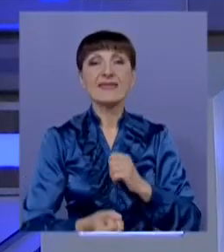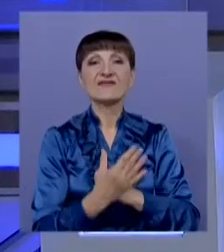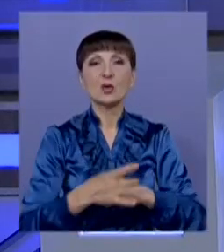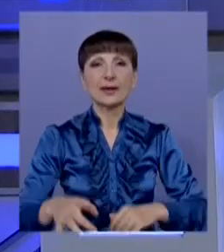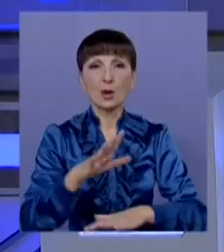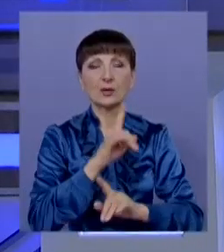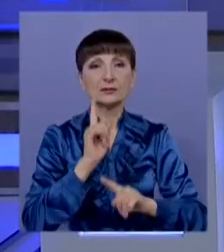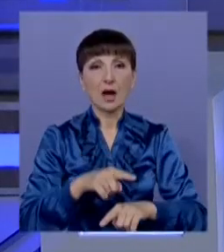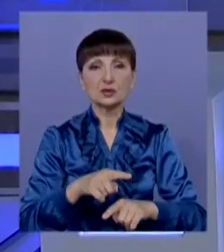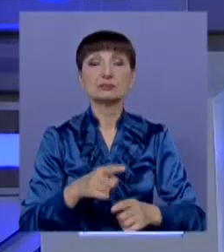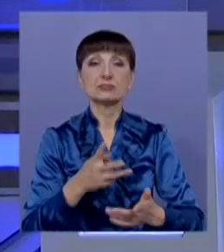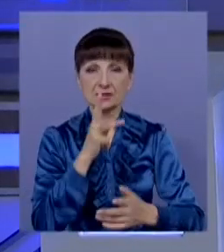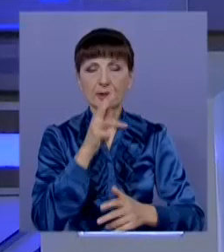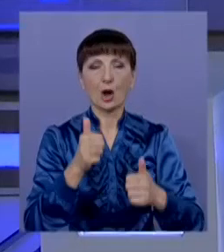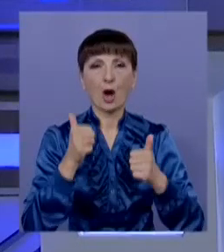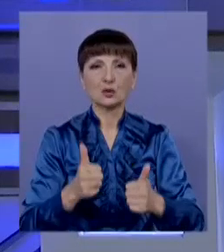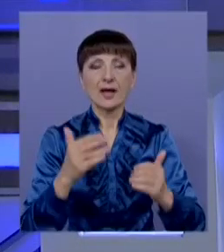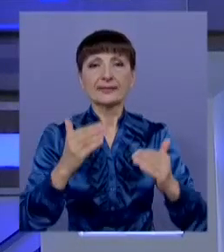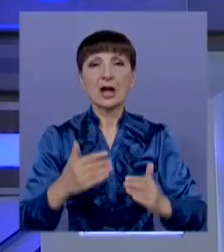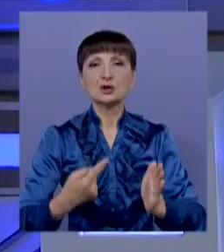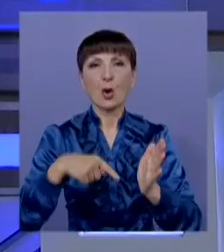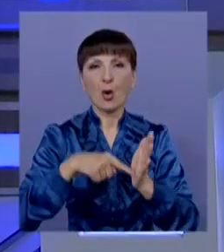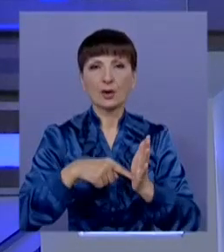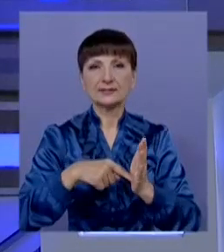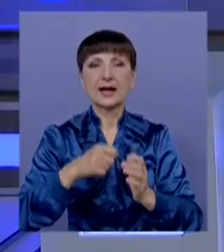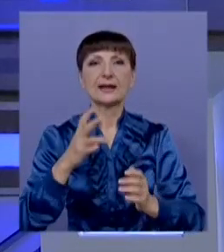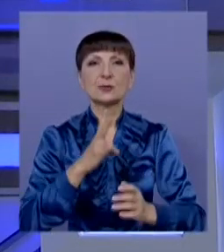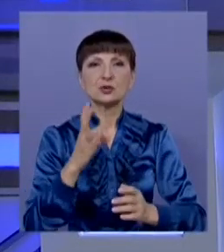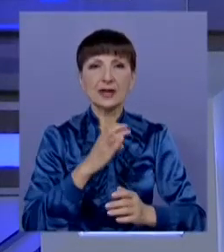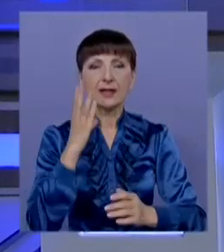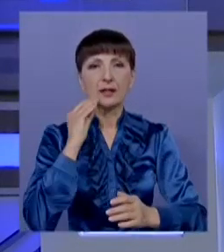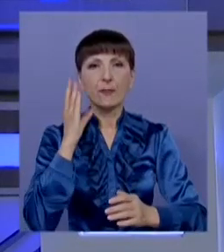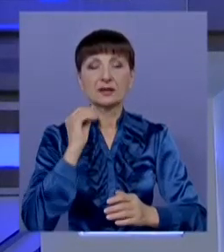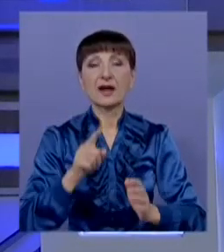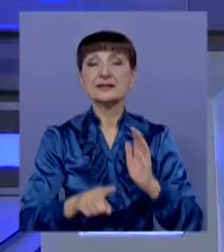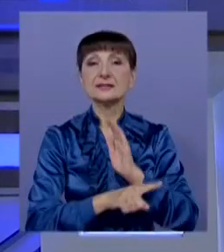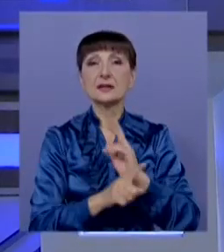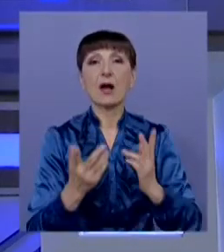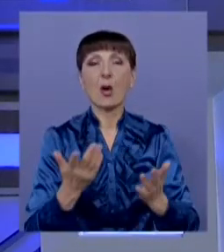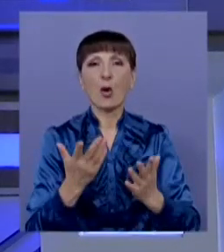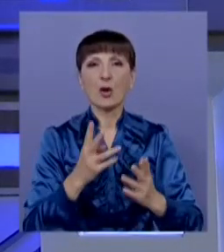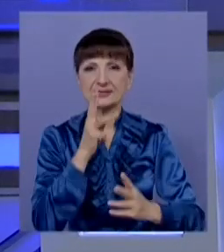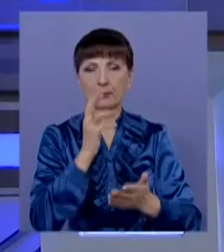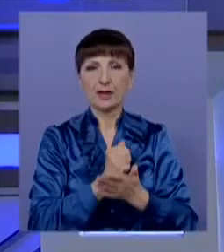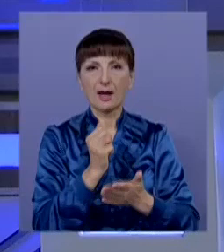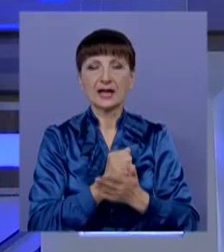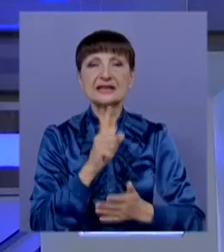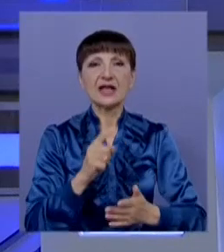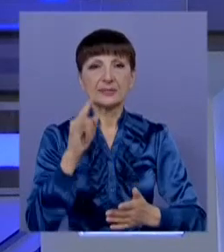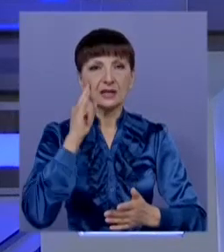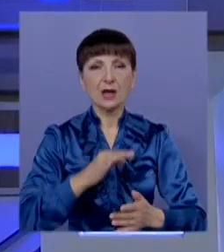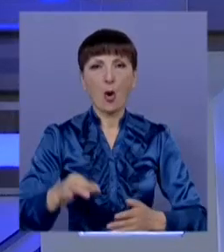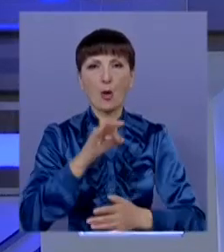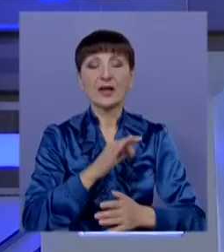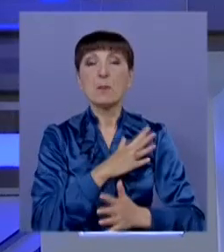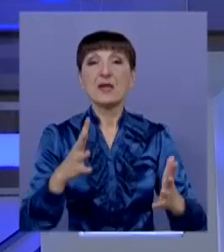регион также не скупится. Затем идут мегаполисы, столица и Алматы, и замыкает пятерку щедрых – Западно-Казахстанская область.